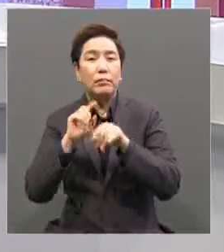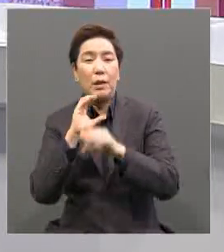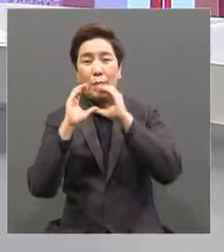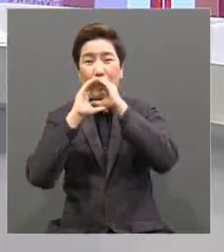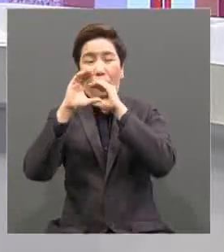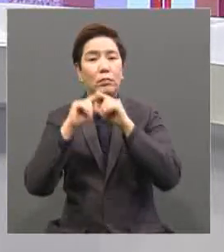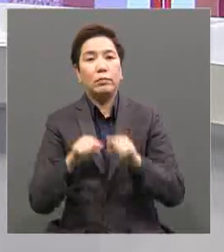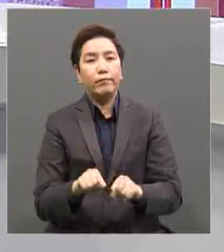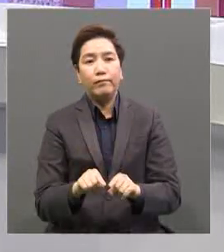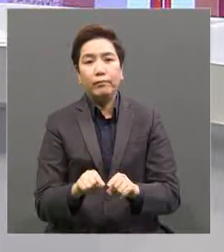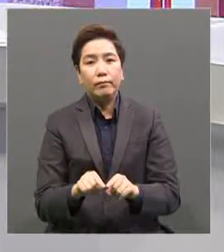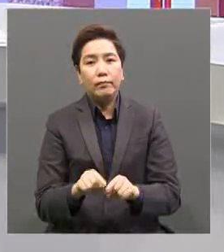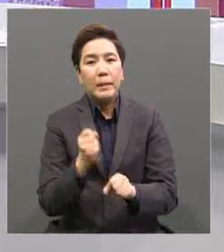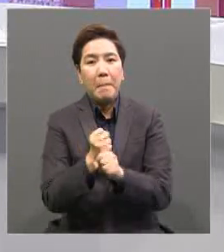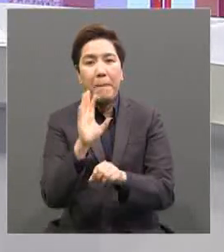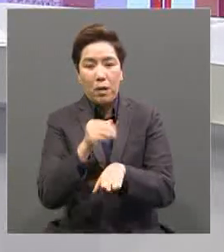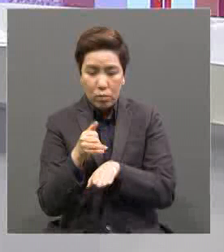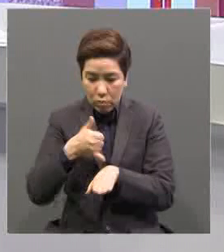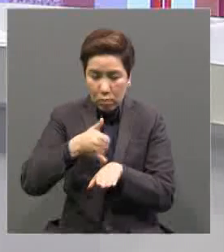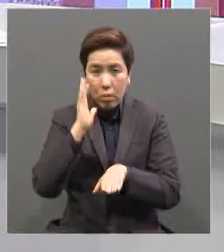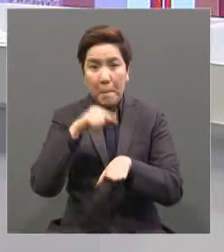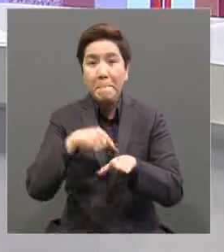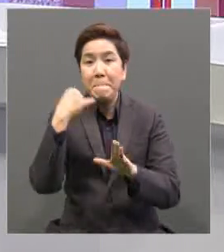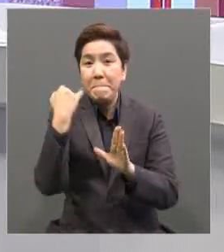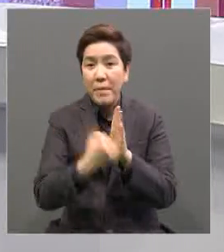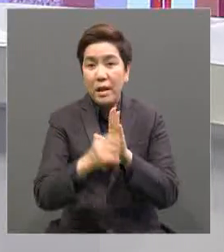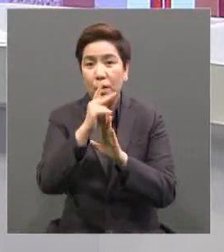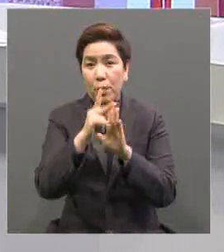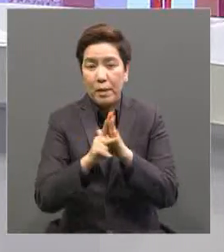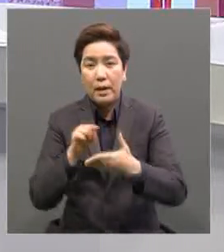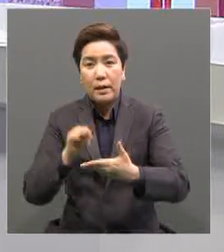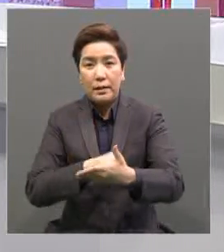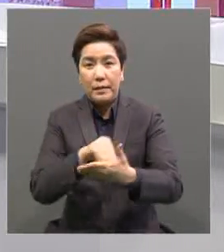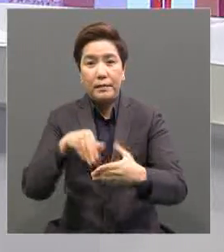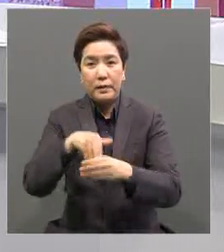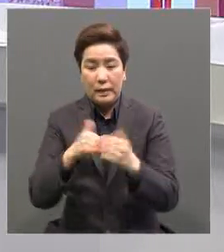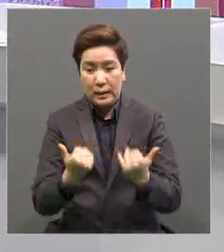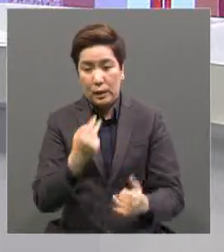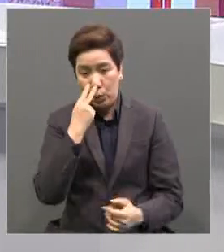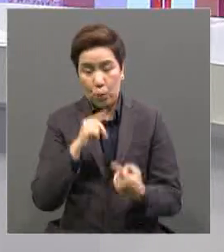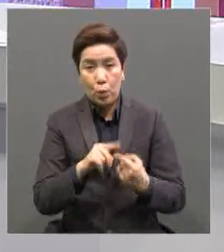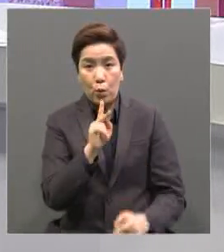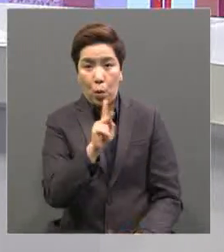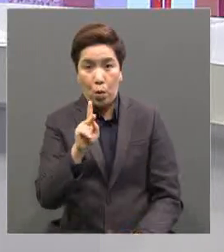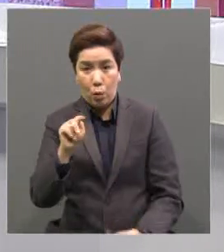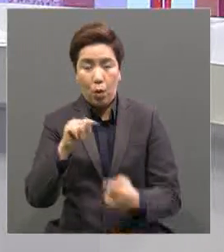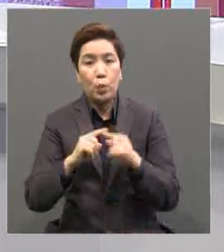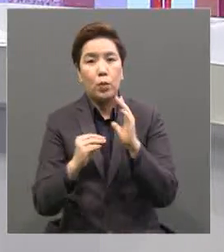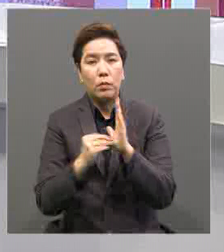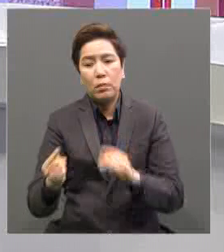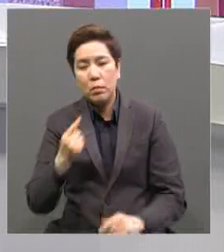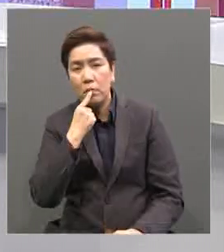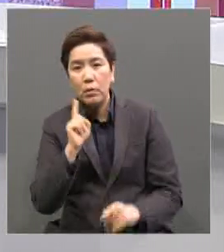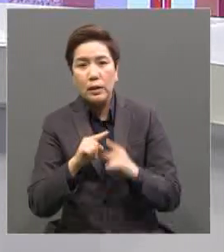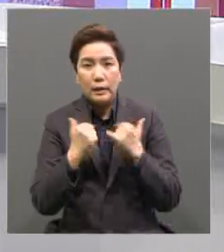อันนี้ไม่สามารถที่จะทำได้ผิดกฎหมายเลือกตั้งเพราะว่าถ้าไปดูในส่วนของกกต.กทม.เขาบอกเลยนะคะว่ามีการอ้าง